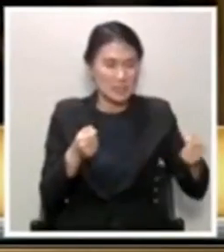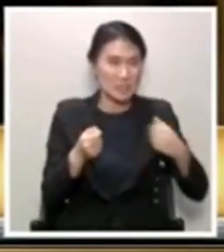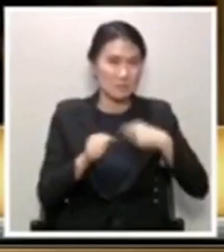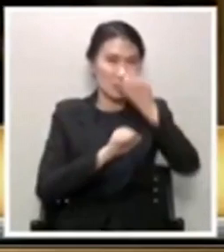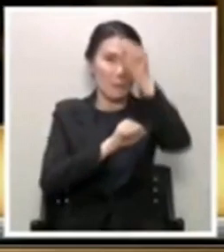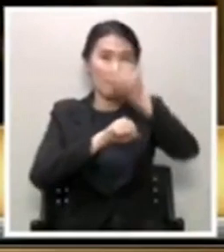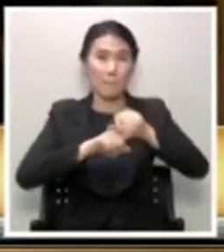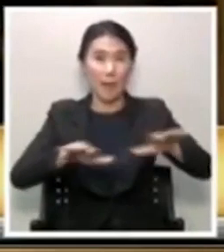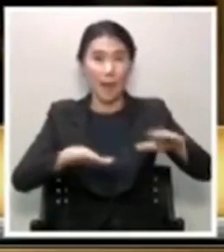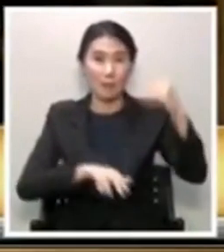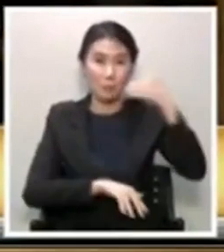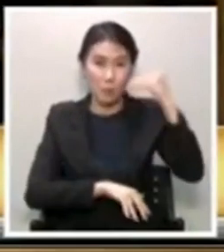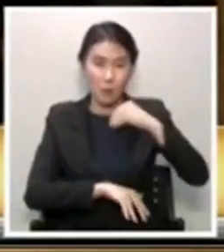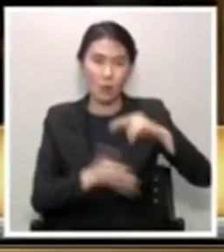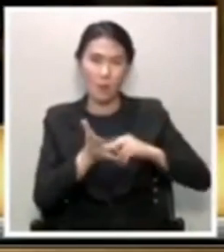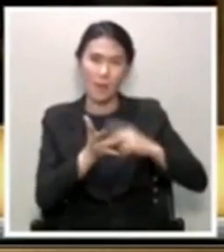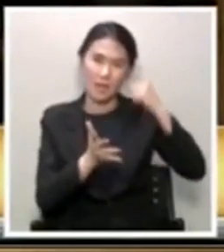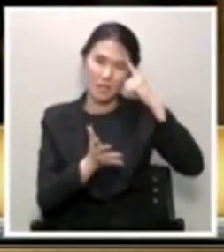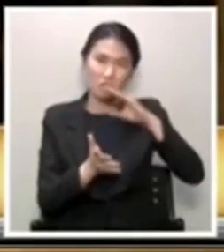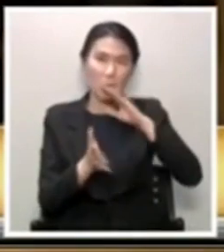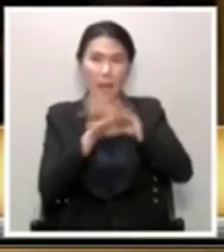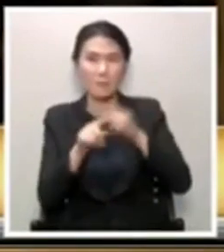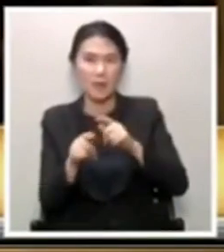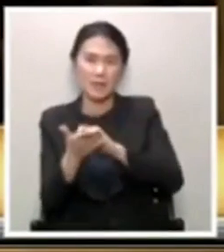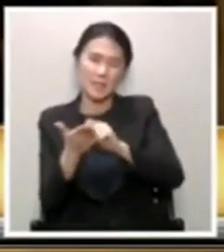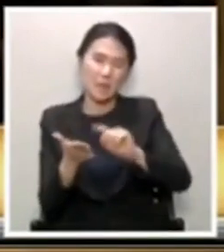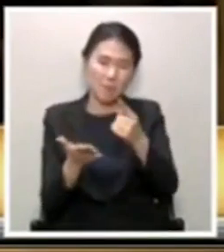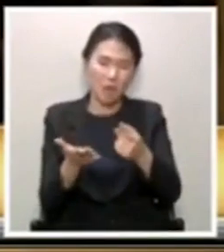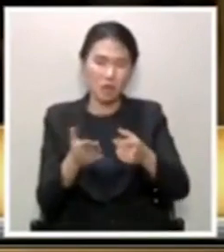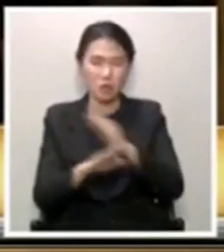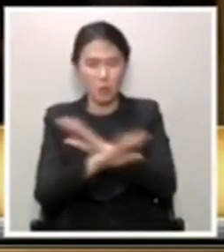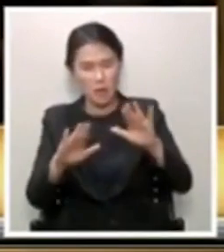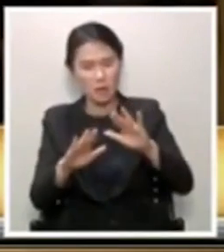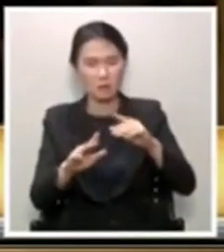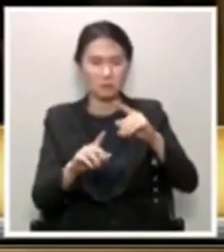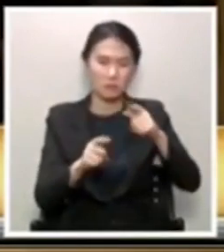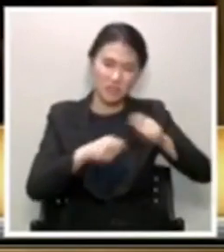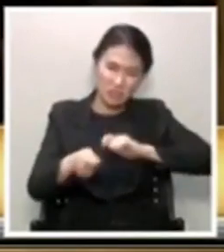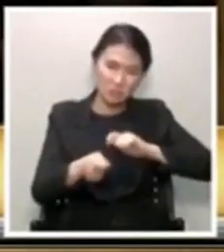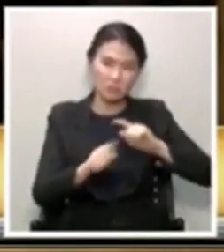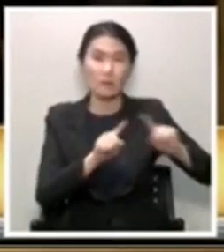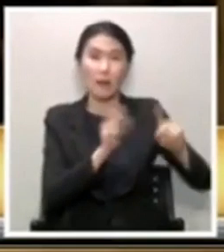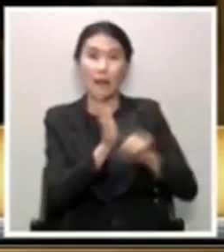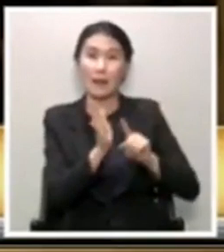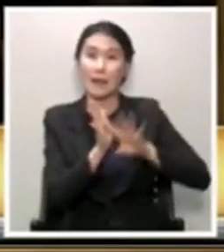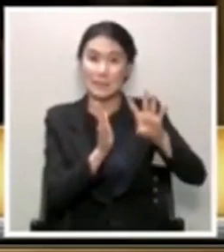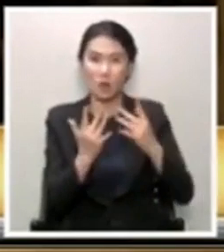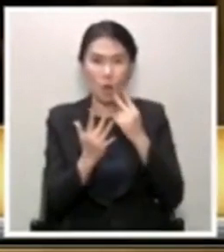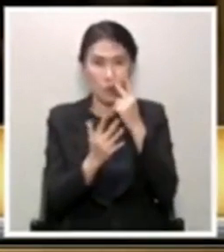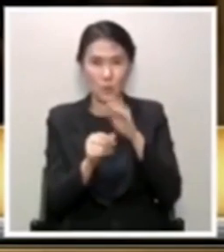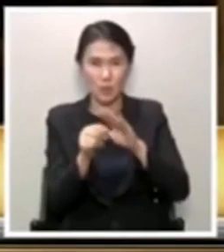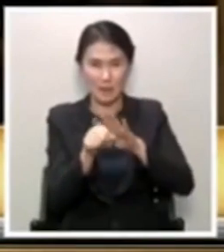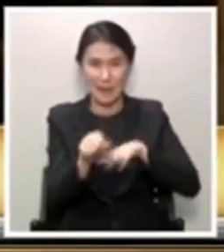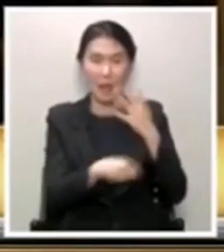ช้รัฐธรรมนูญถาวรออกไปเรื่อยๆร่างแล้วล้มร่างแล้วล้มร่างแล้วเปลี่ยนไปเรื่อยๆถึง4ครั้งนะครับจนเขาครองอำนาจมาได้ถึง5ปีนะครับ